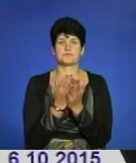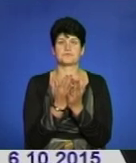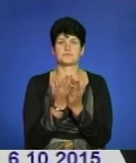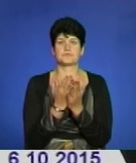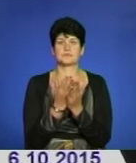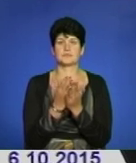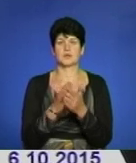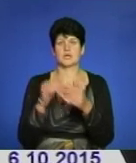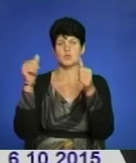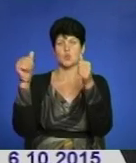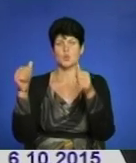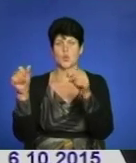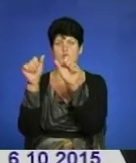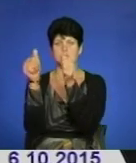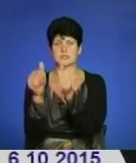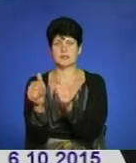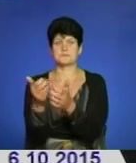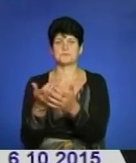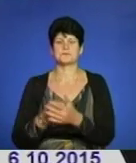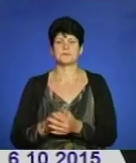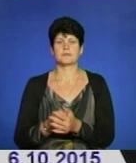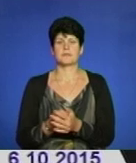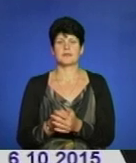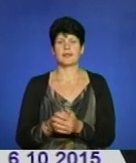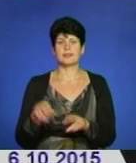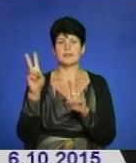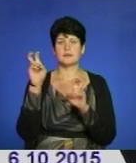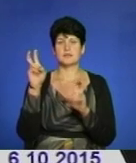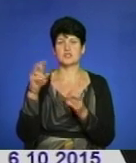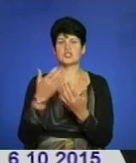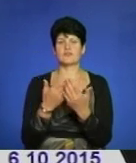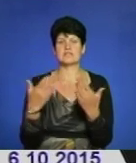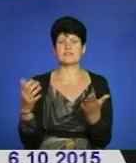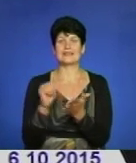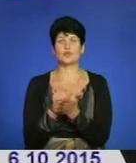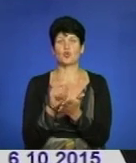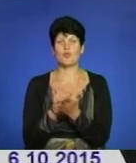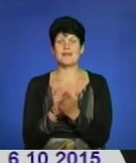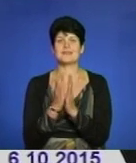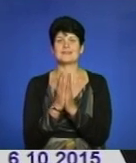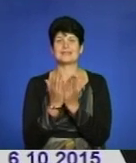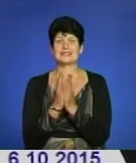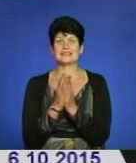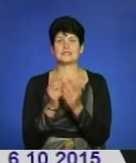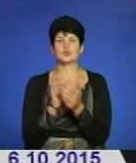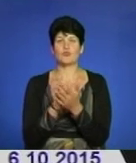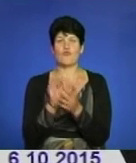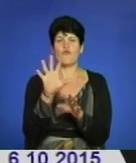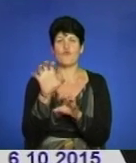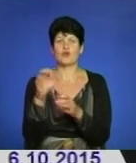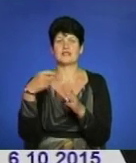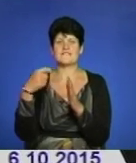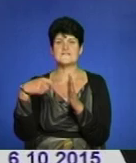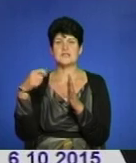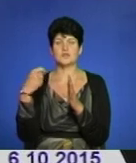якісь дошки, якісь символи, відповідно, тематичні виставки документів, книг, друкованої продукції, фото та